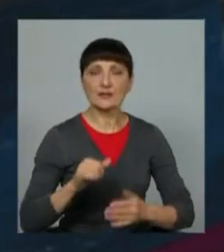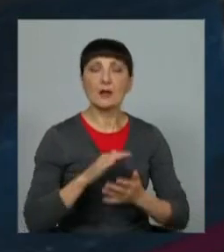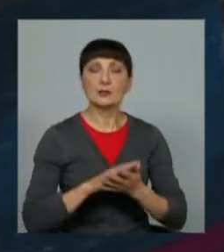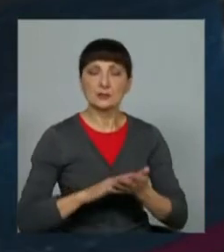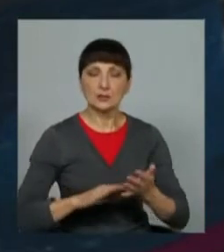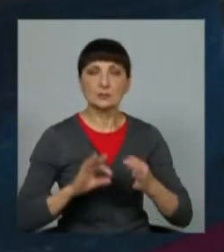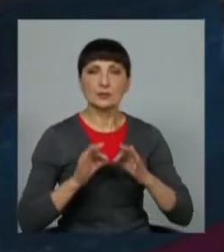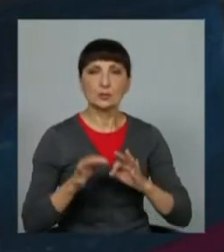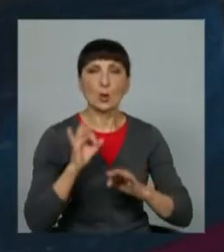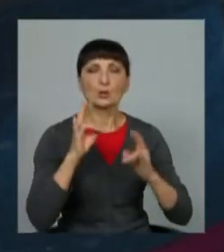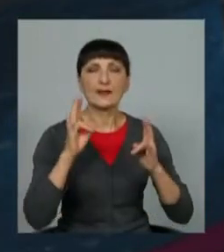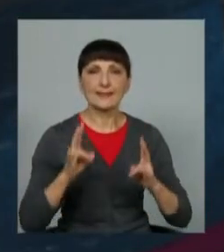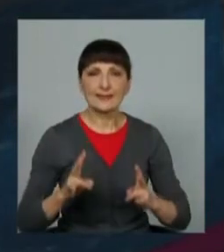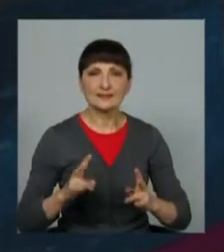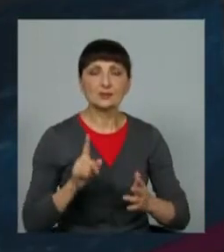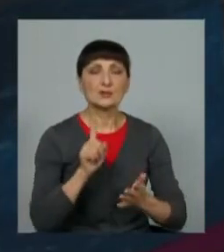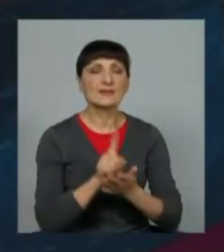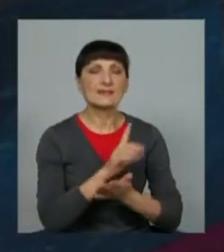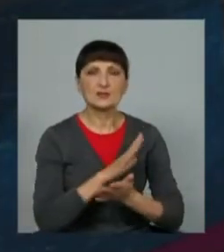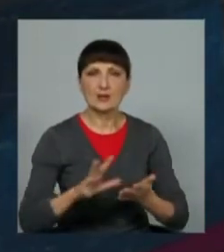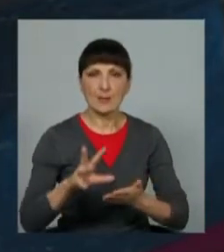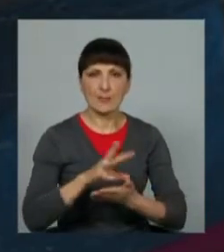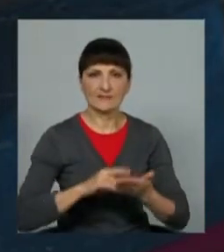о трагедии, которая не должна повториться.